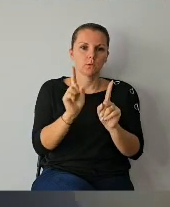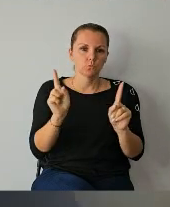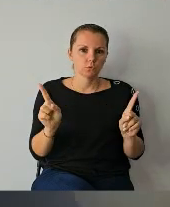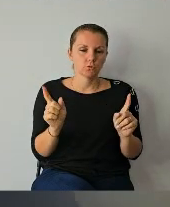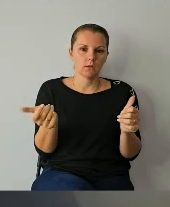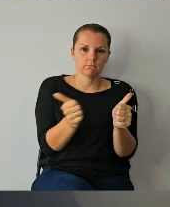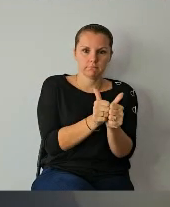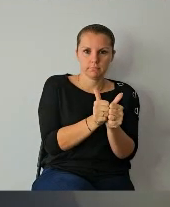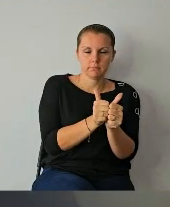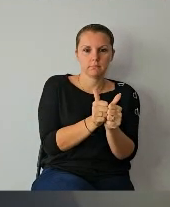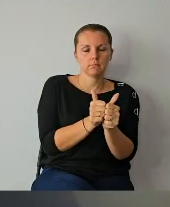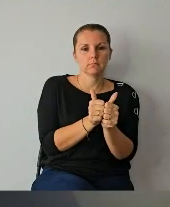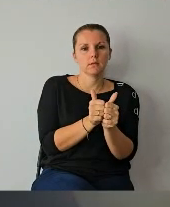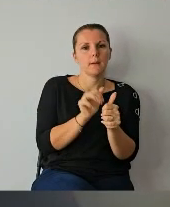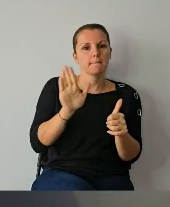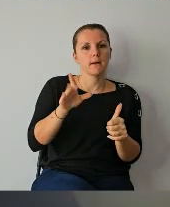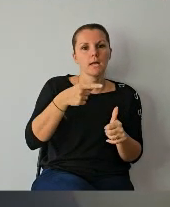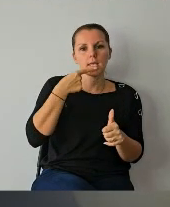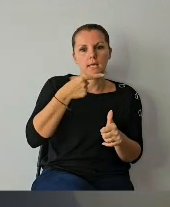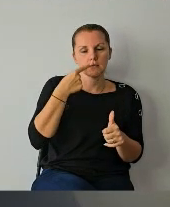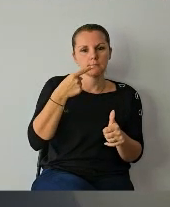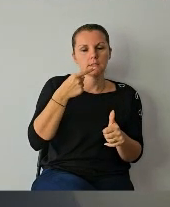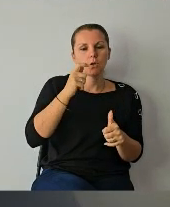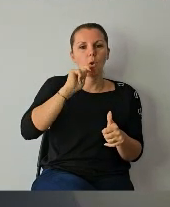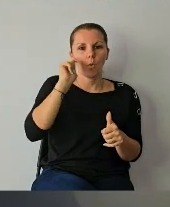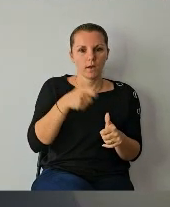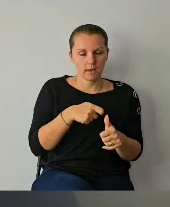którzy władają w języku ukraińskim.